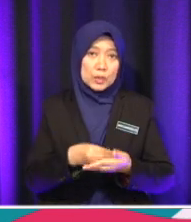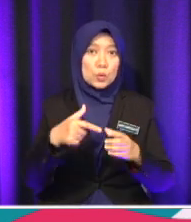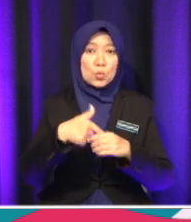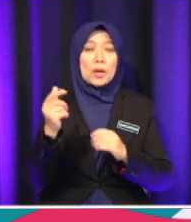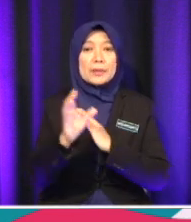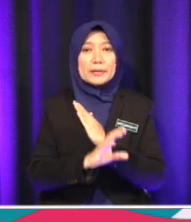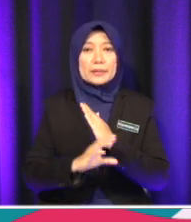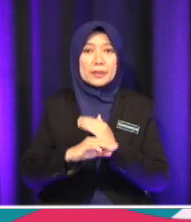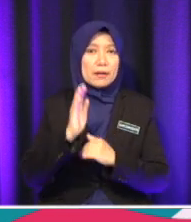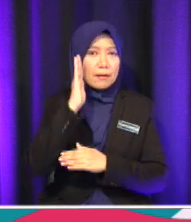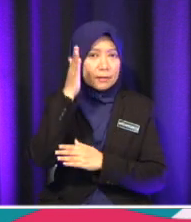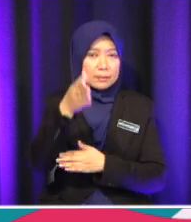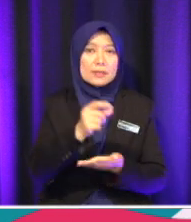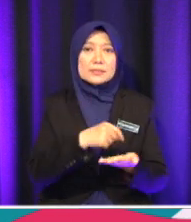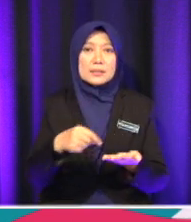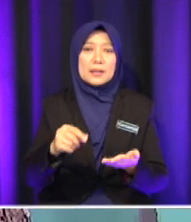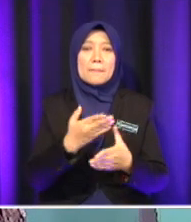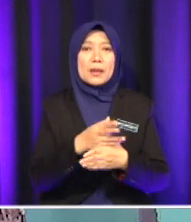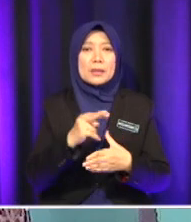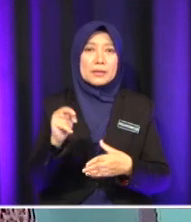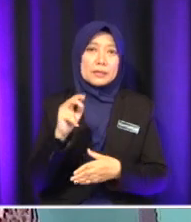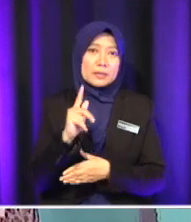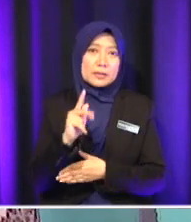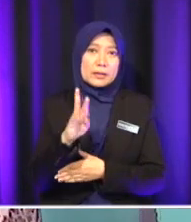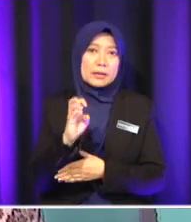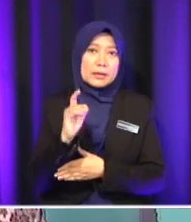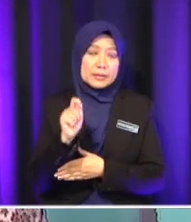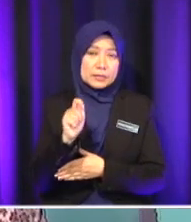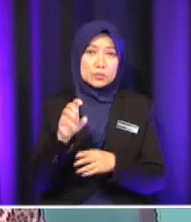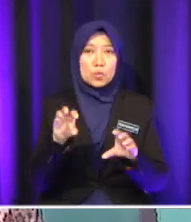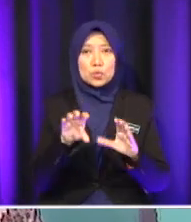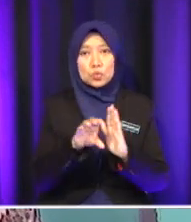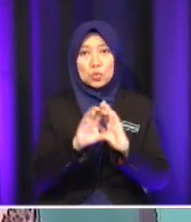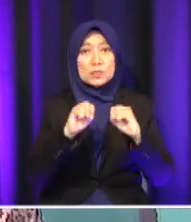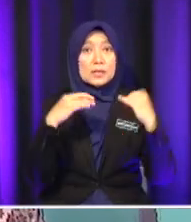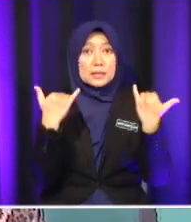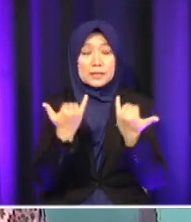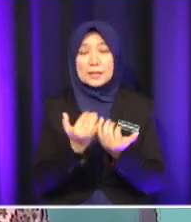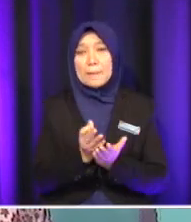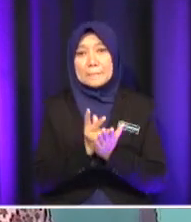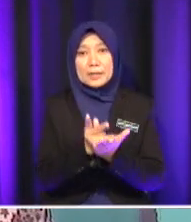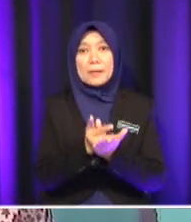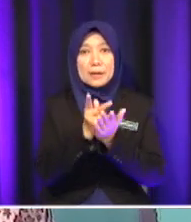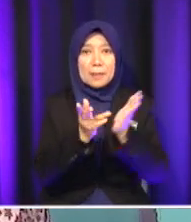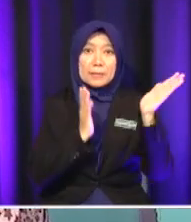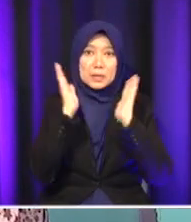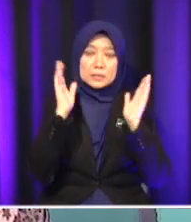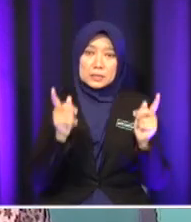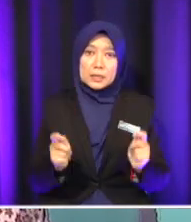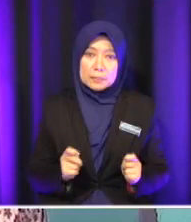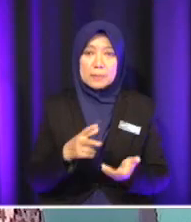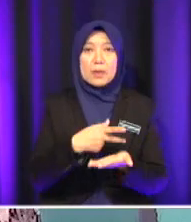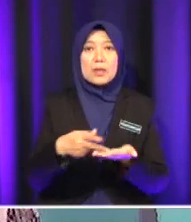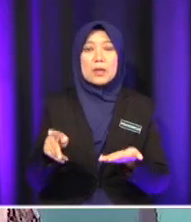catat di sebelah kredit Contohnya seperti Syarikat pekapalan Malaysia yang menerima bayaran tambang